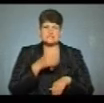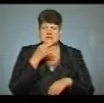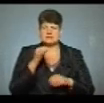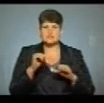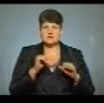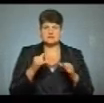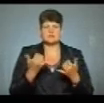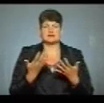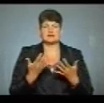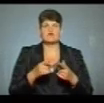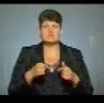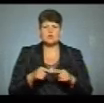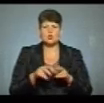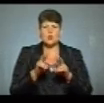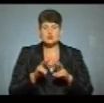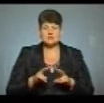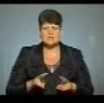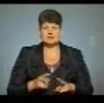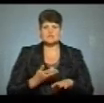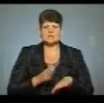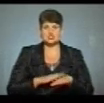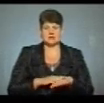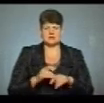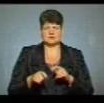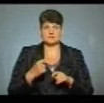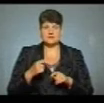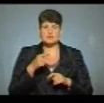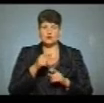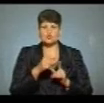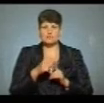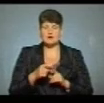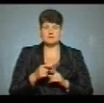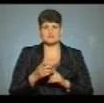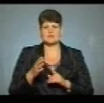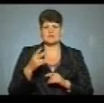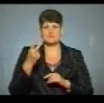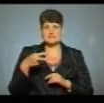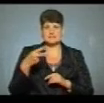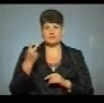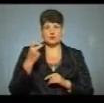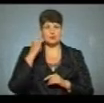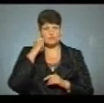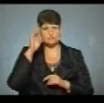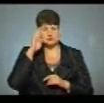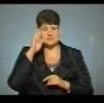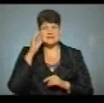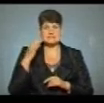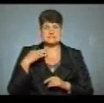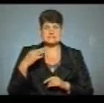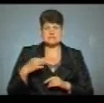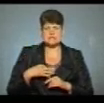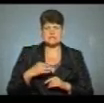відділу розслідування особливо тяжких злочинів Юрій Барабан. За його словами, підозрюваний 22-річний син подруги